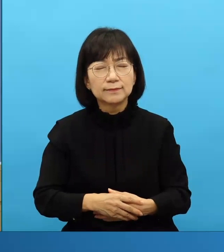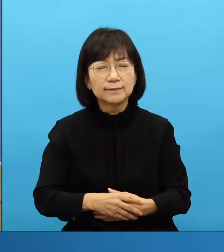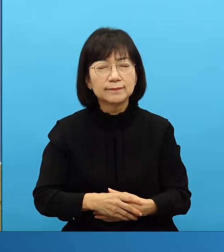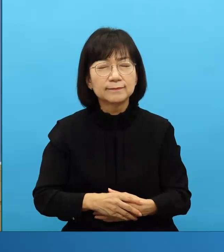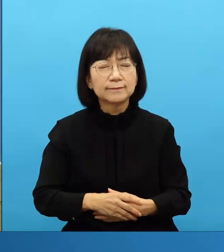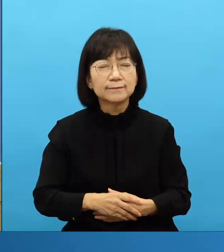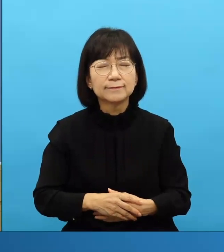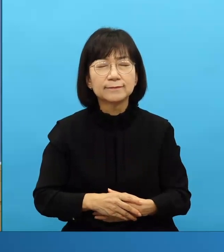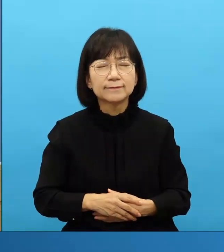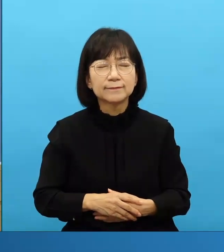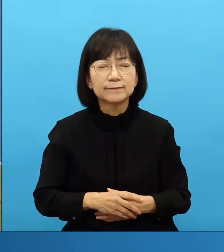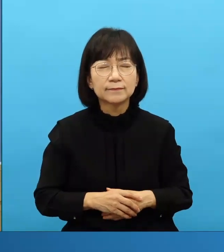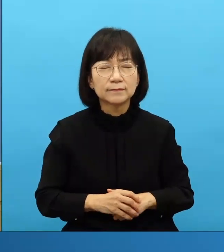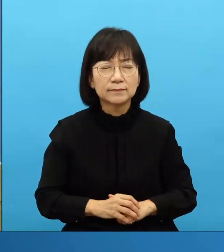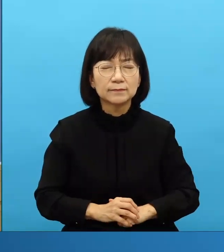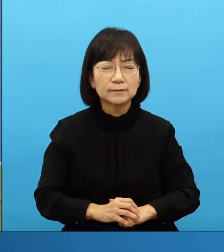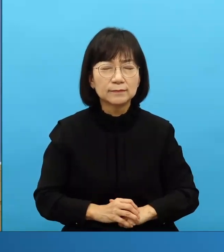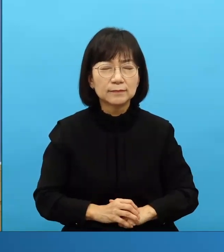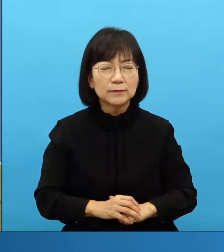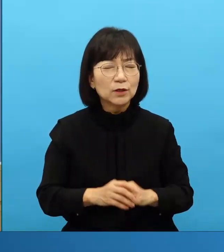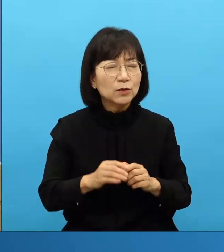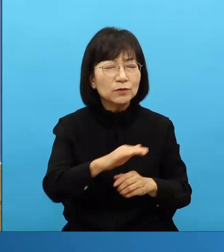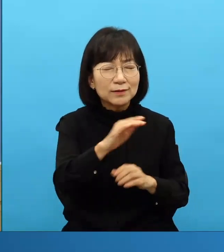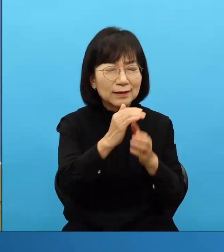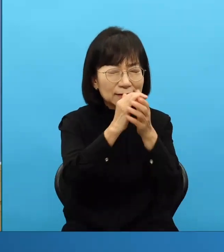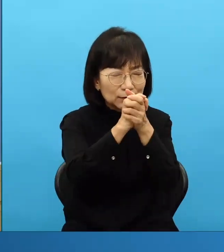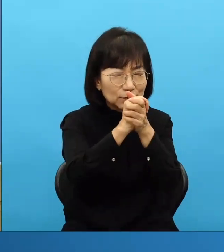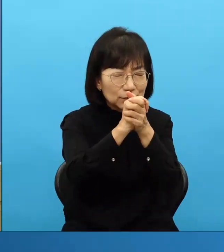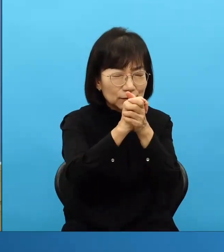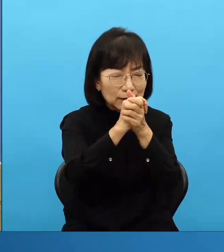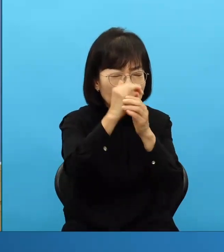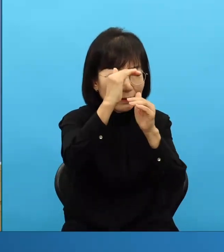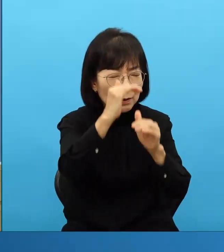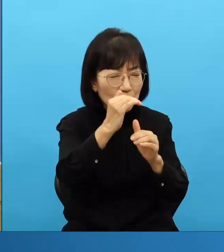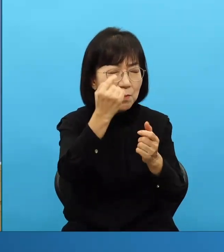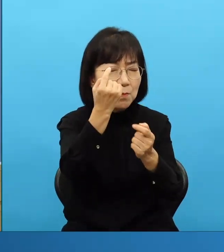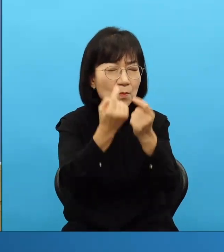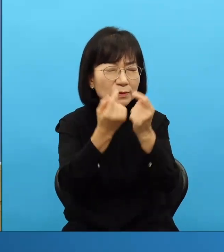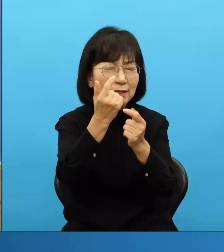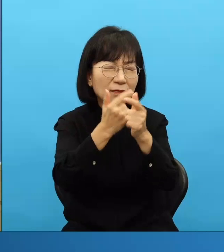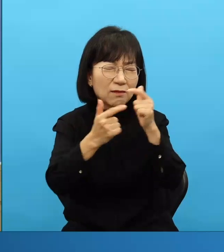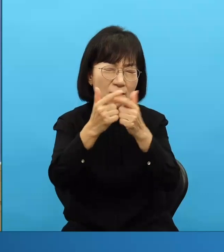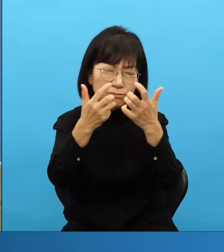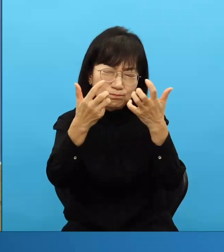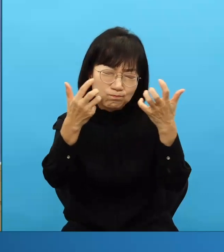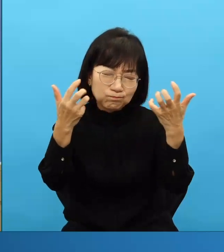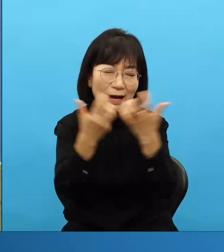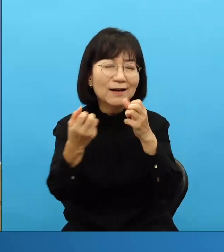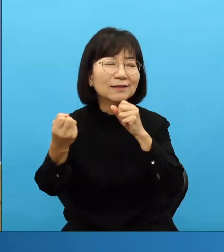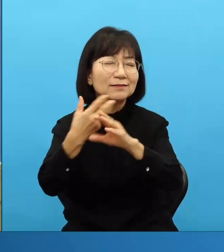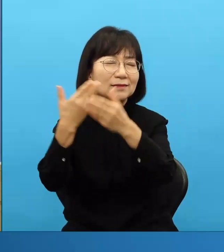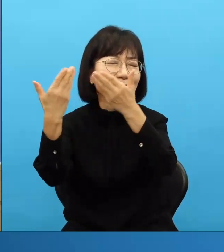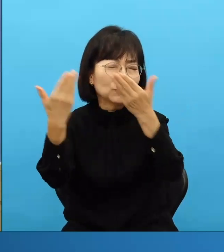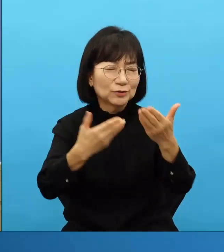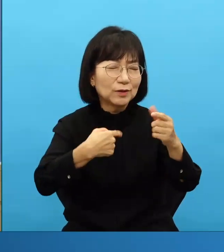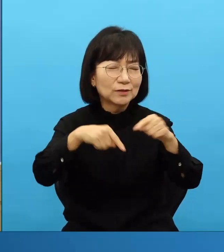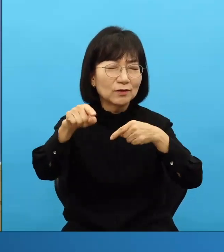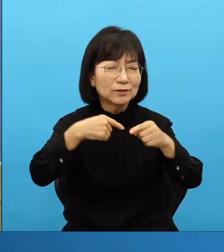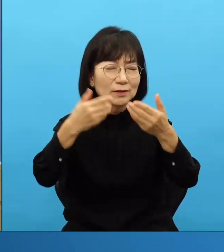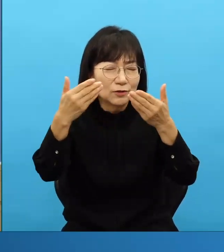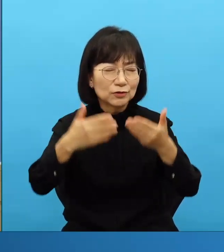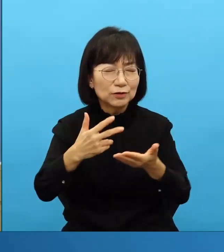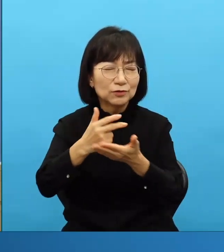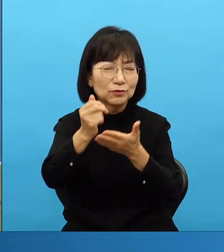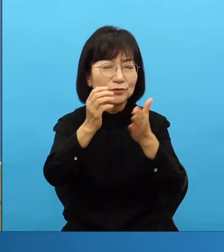언제나 우리가 기도한 것보다도 더 풍성하게 응답하시고 역사하시는 우리 주 예수